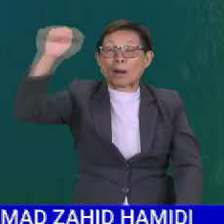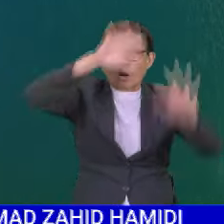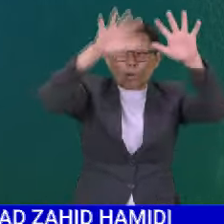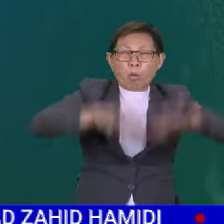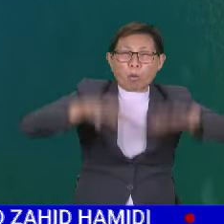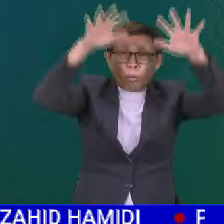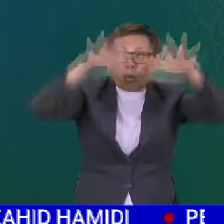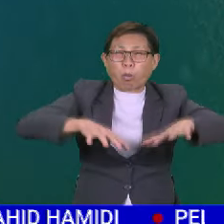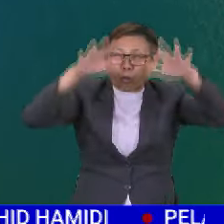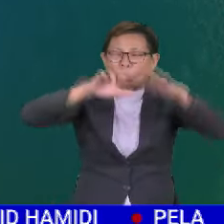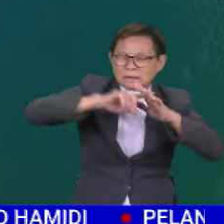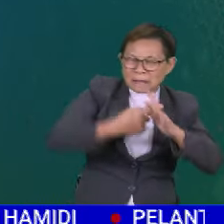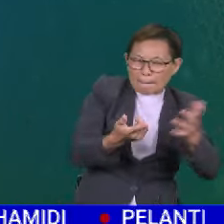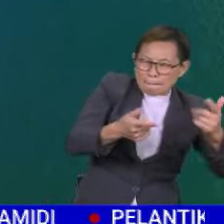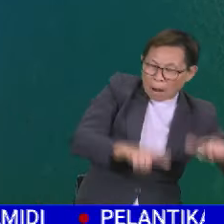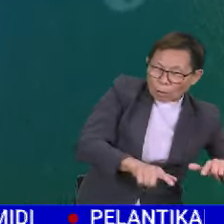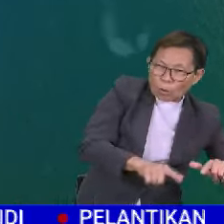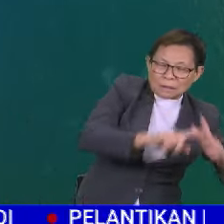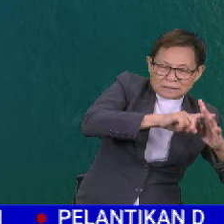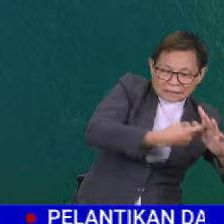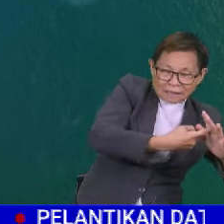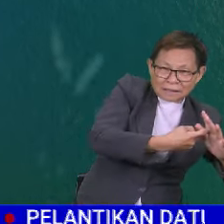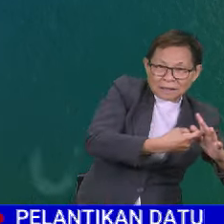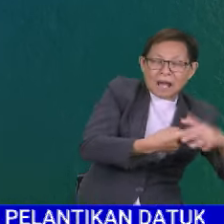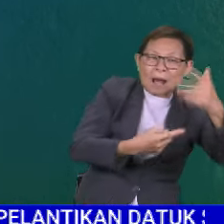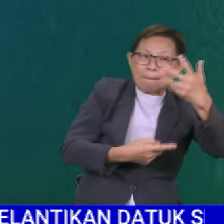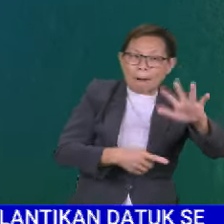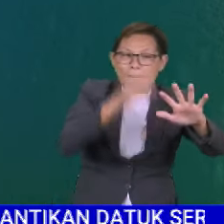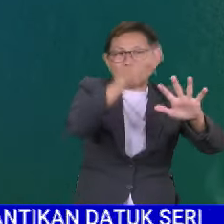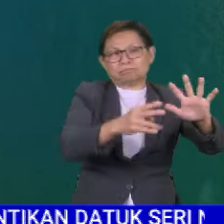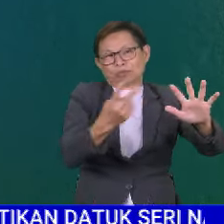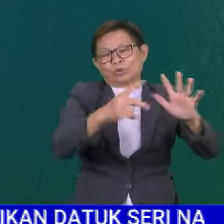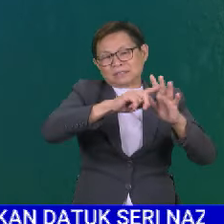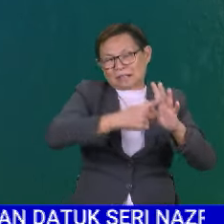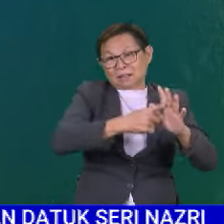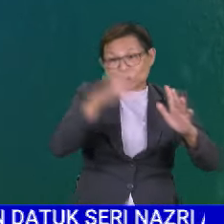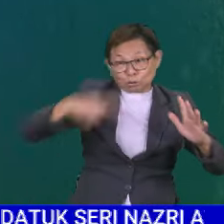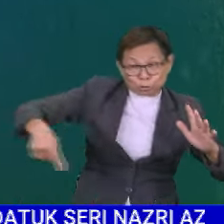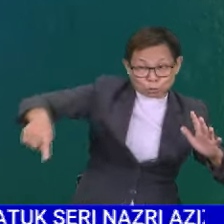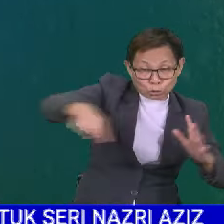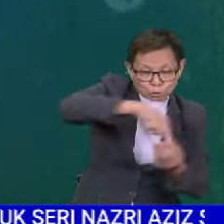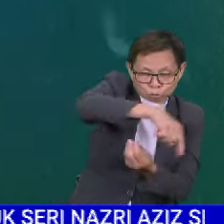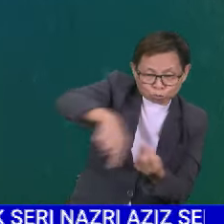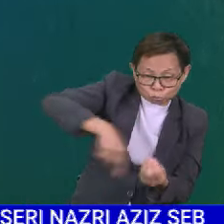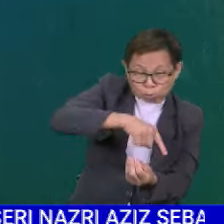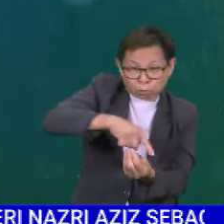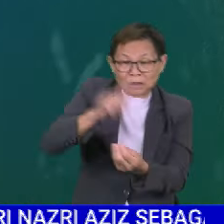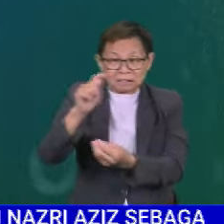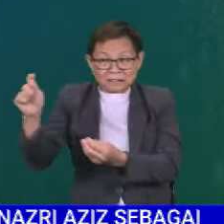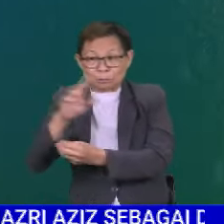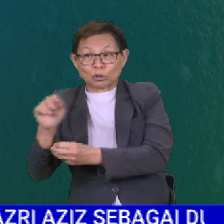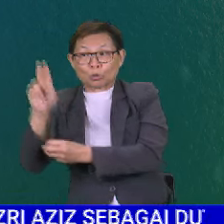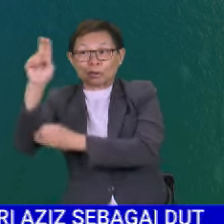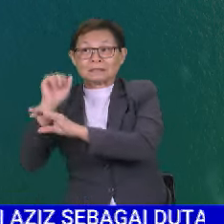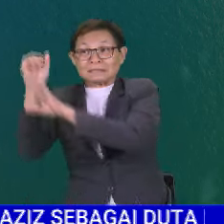hanya dijangka akan mula berlaku bermula pada 15 Februari. Oleh itu, orang ramai di sekitar kawasan-kawasan di timur dan